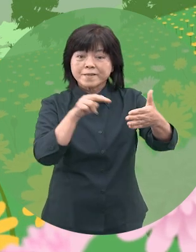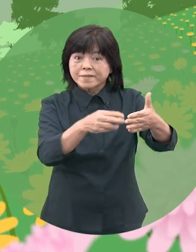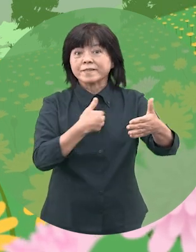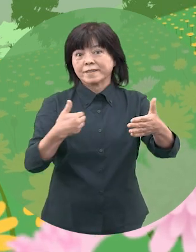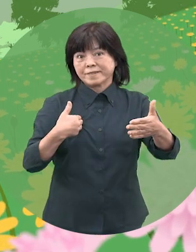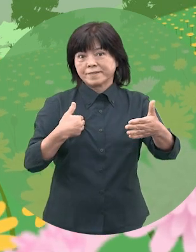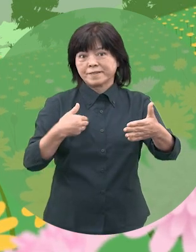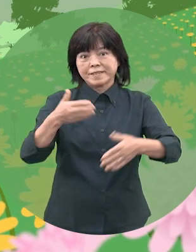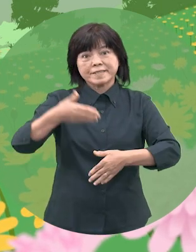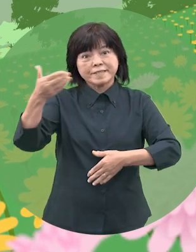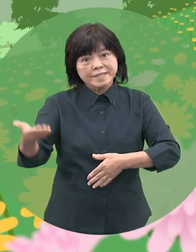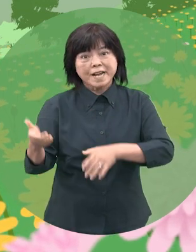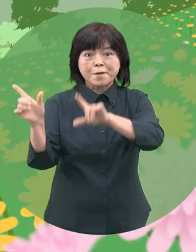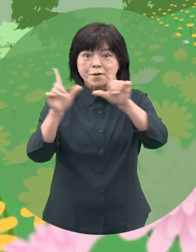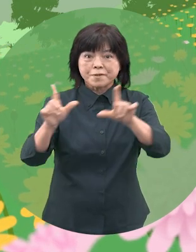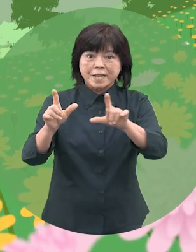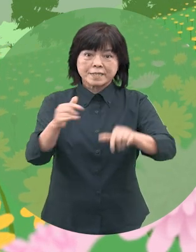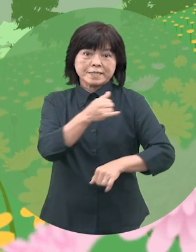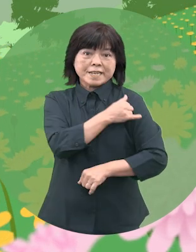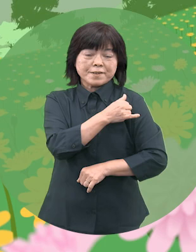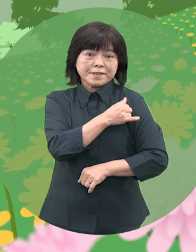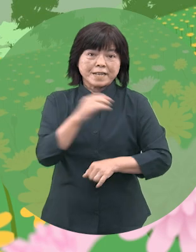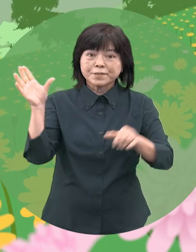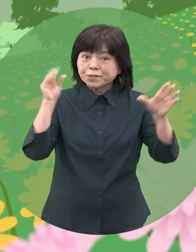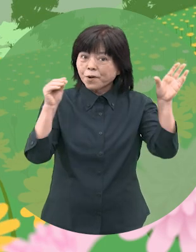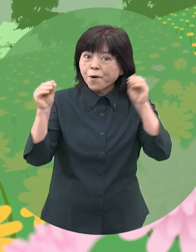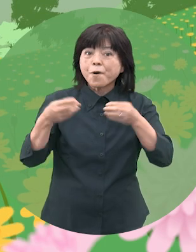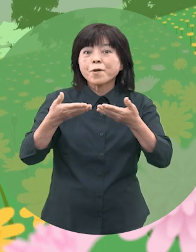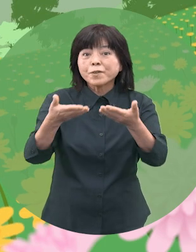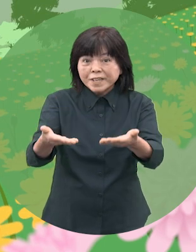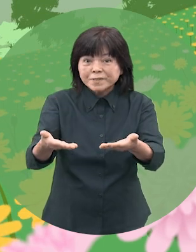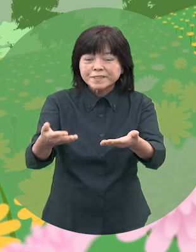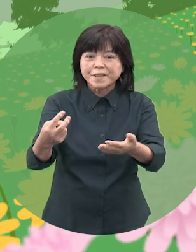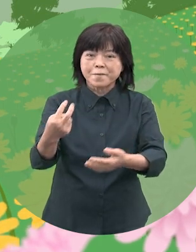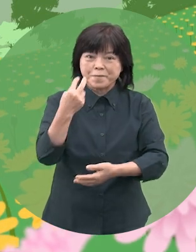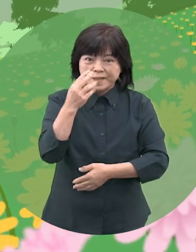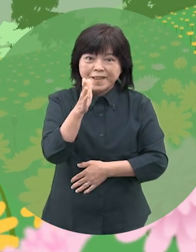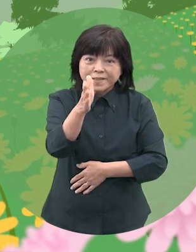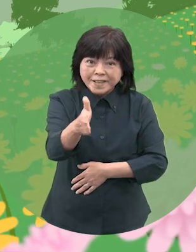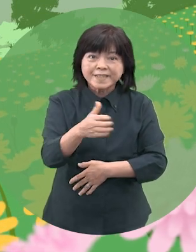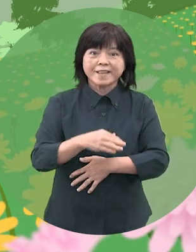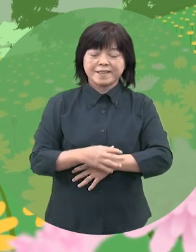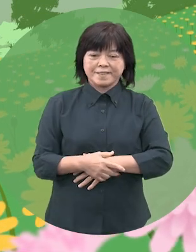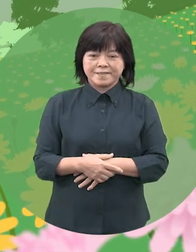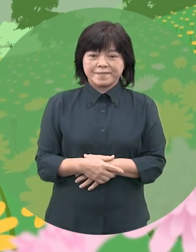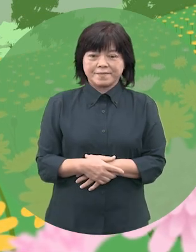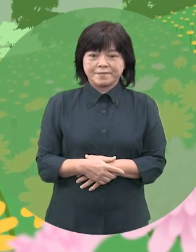次回も暮らしに役立つ情報をお届けするね。お見逃しなく。